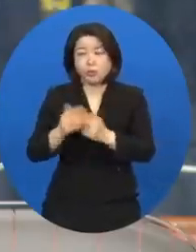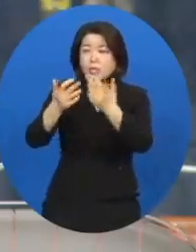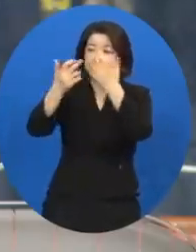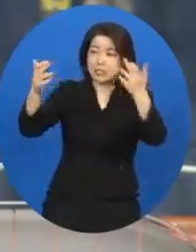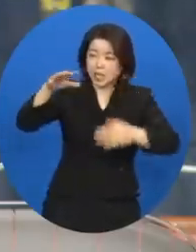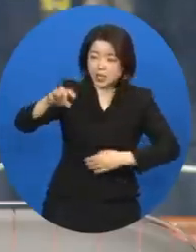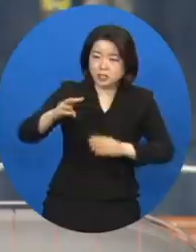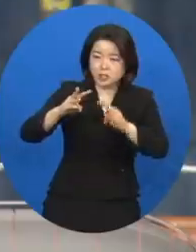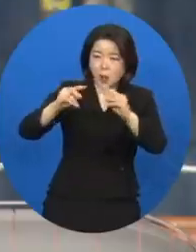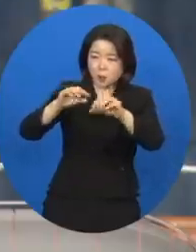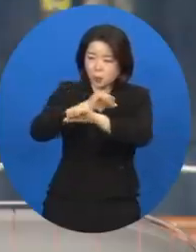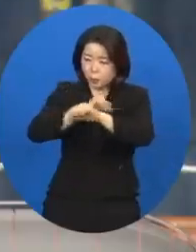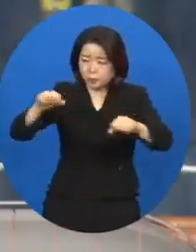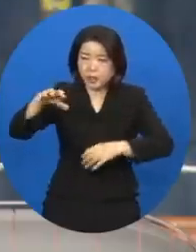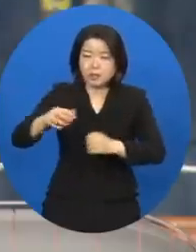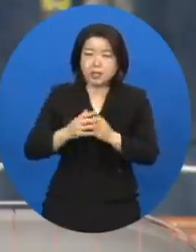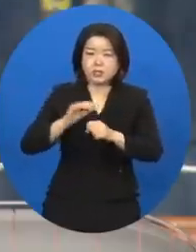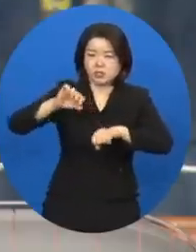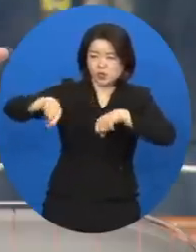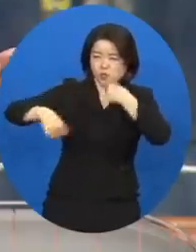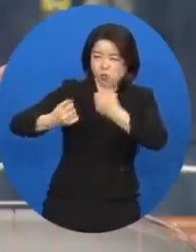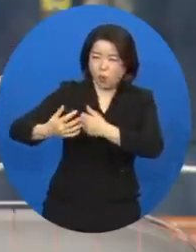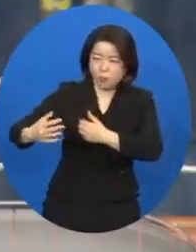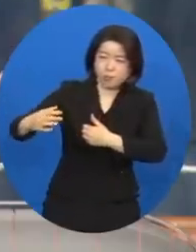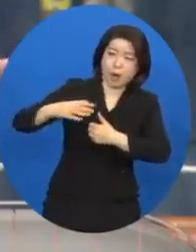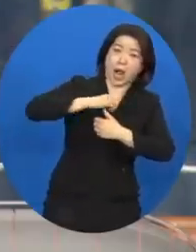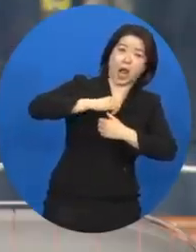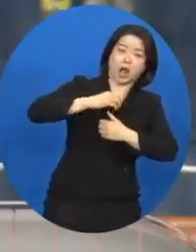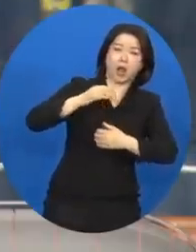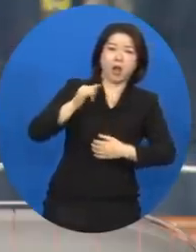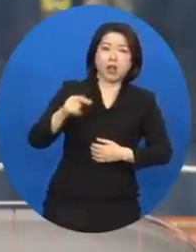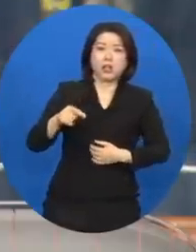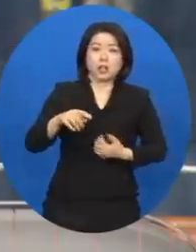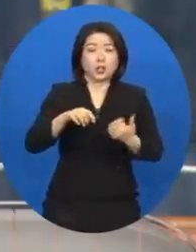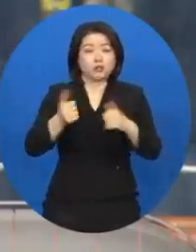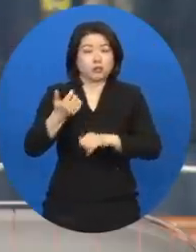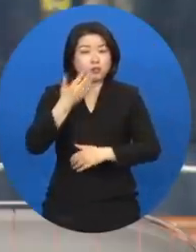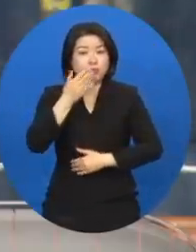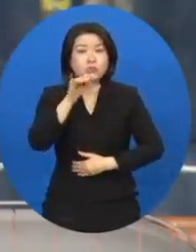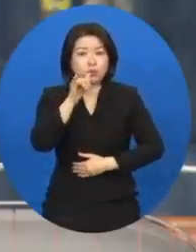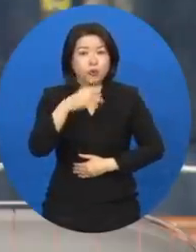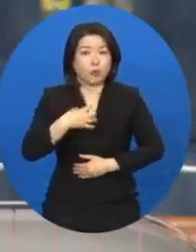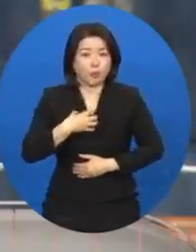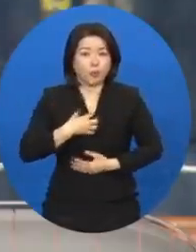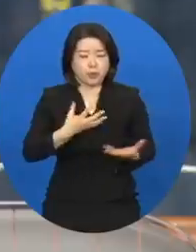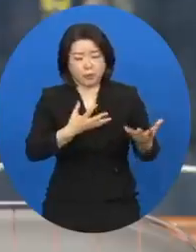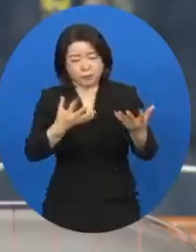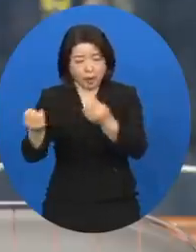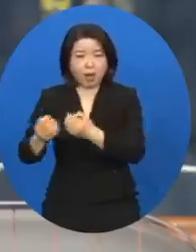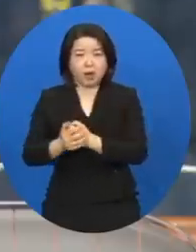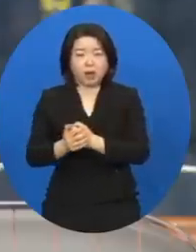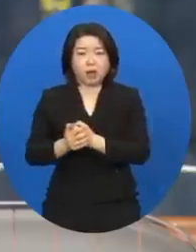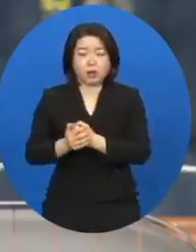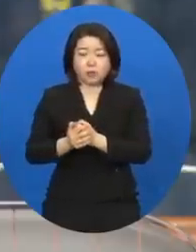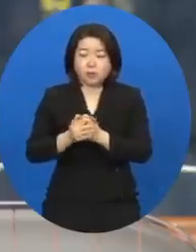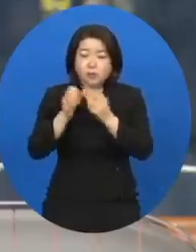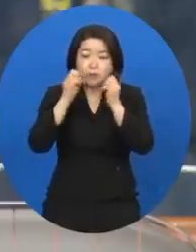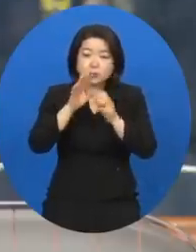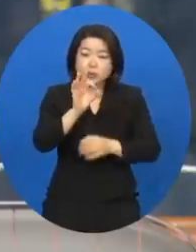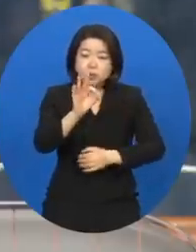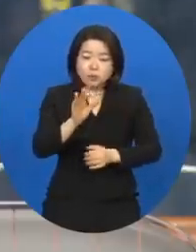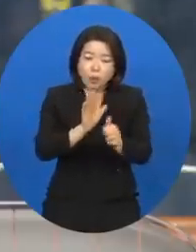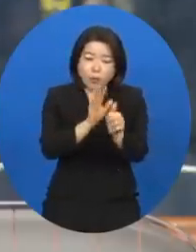사막에서 짐승들에게 그렇게 물려 죽을 수도 있어요. 선교비 보내주는 교회도